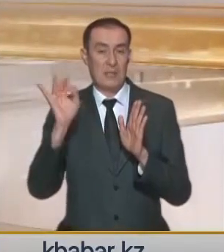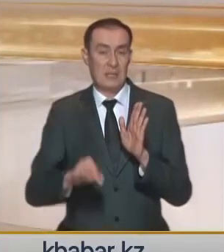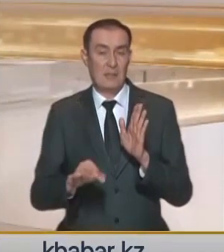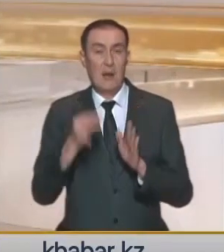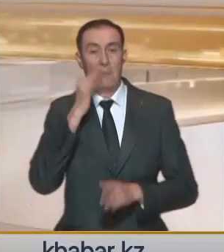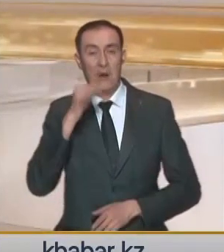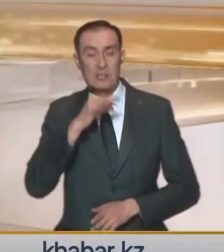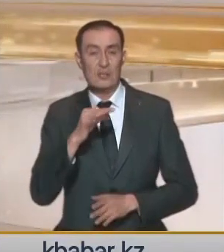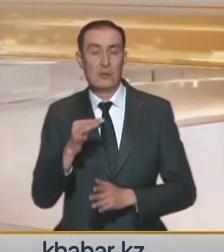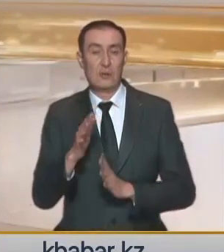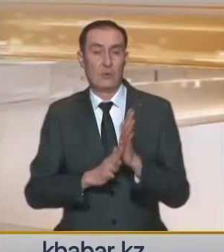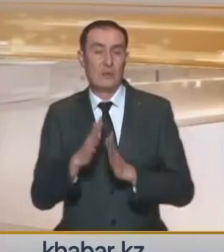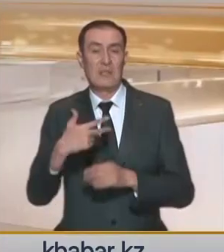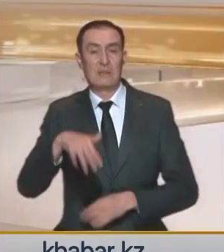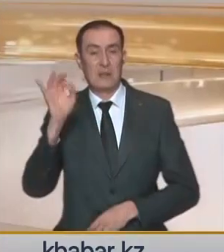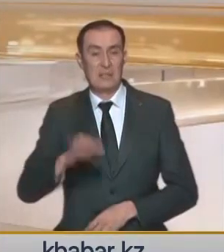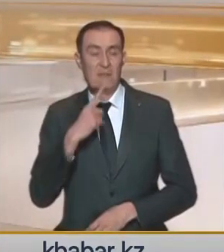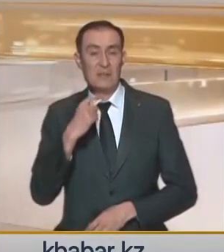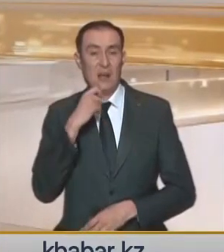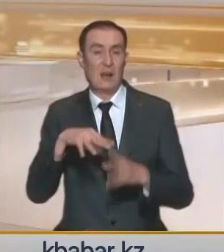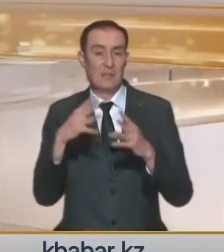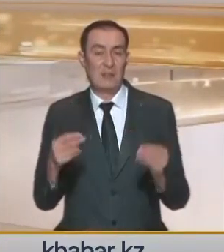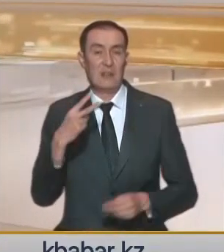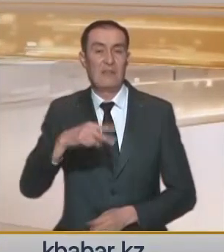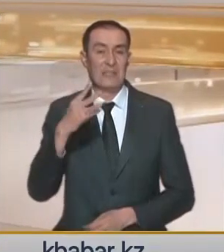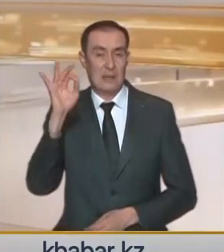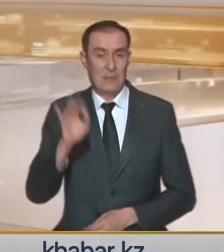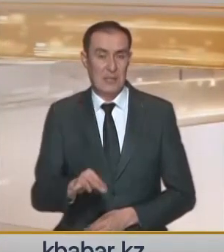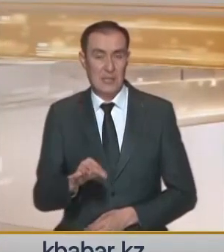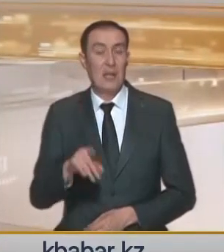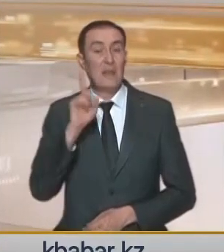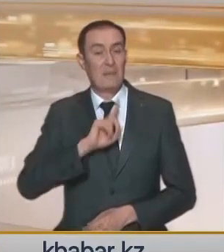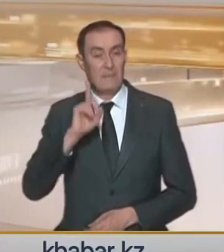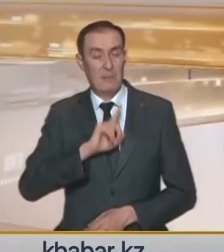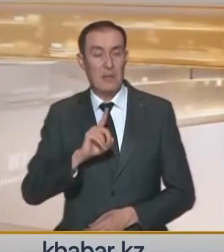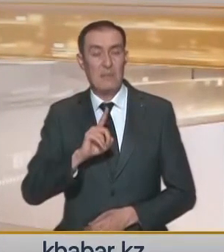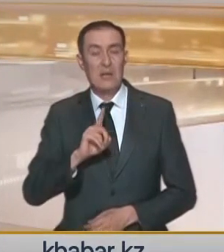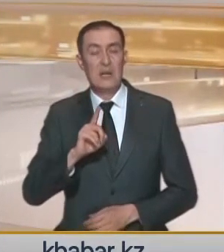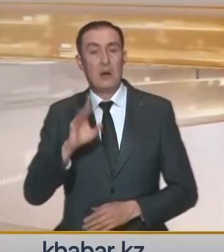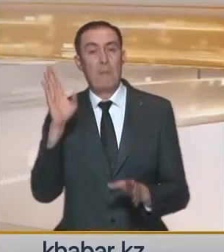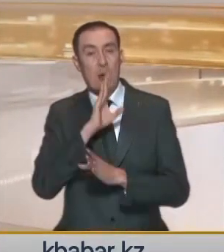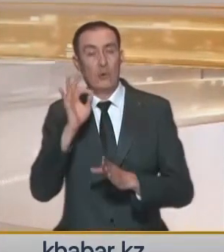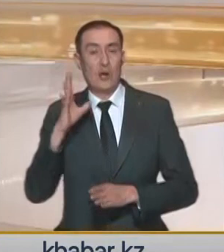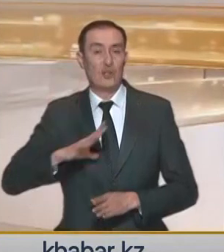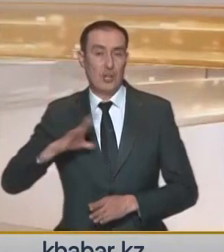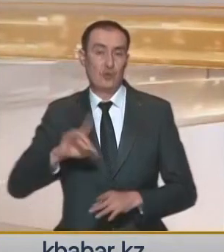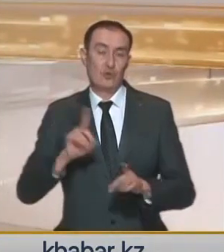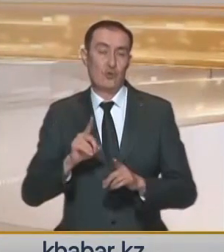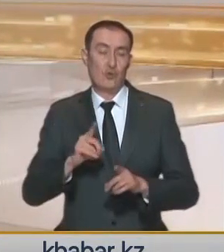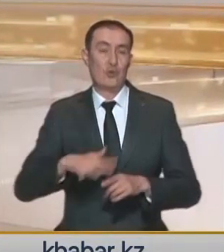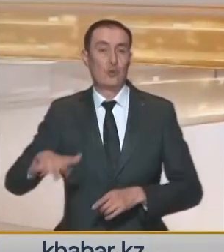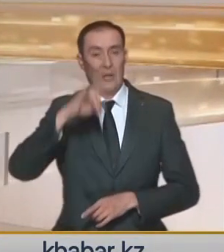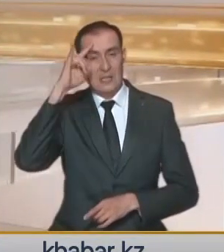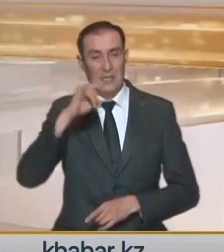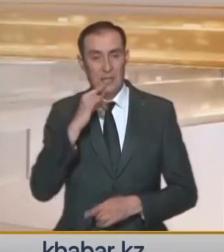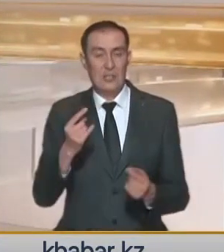84,5%, масличных культур 30%, сахарной свеклы 23%. Тем временем синоптики прогнозируют на большей части